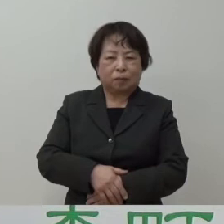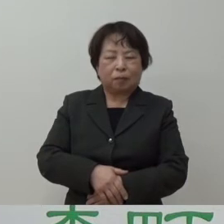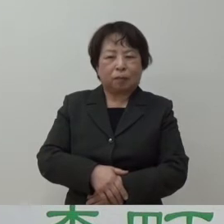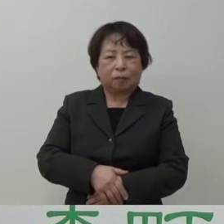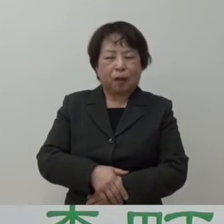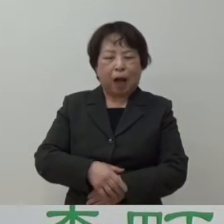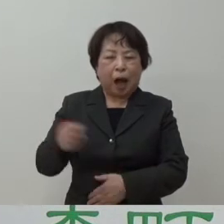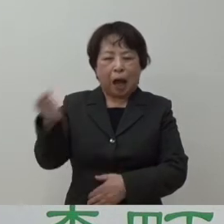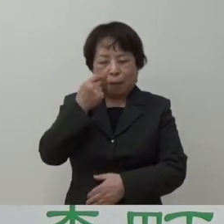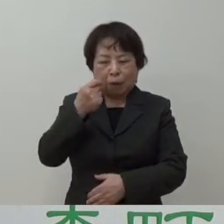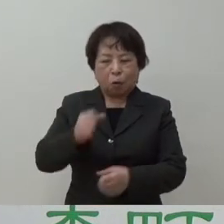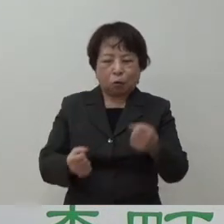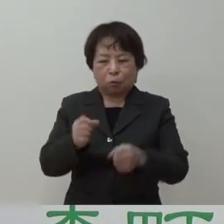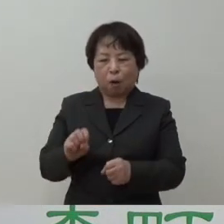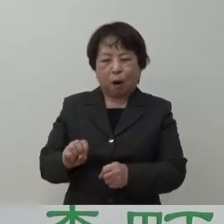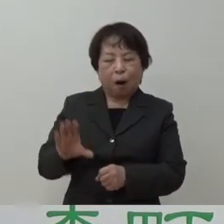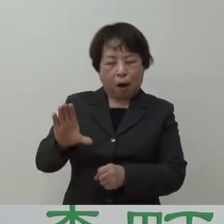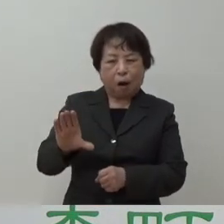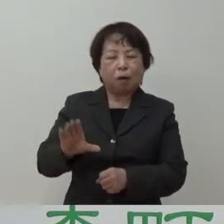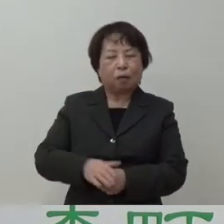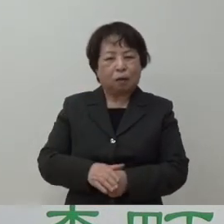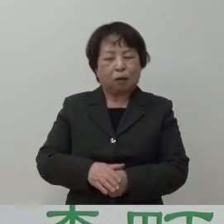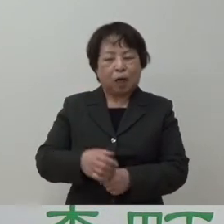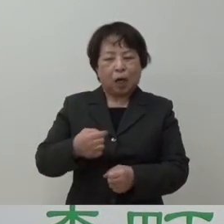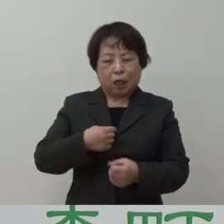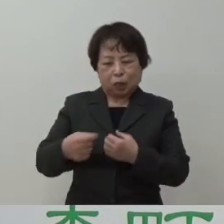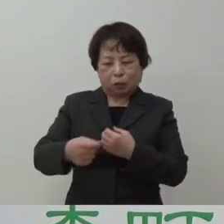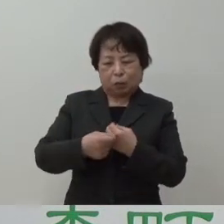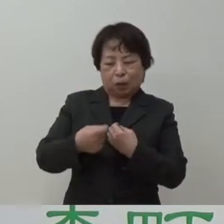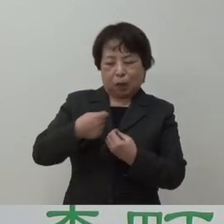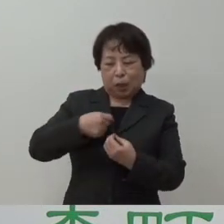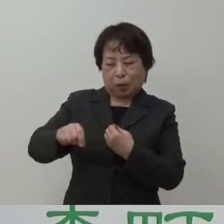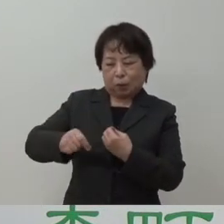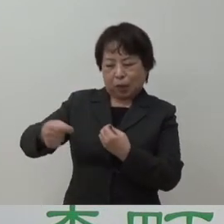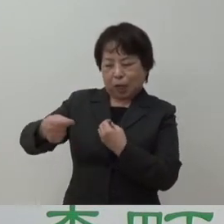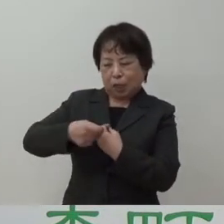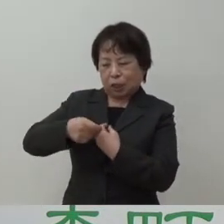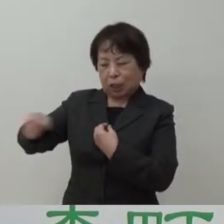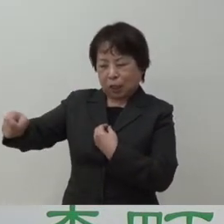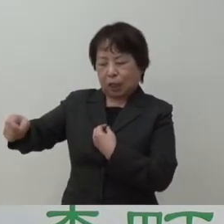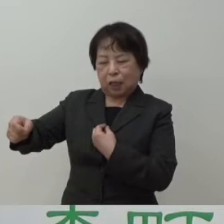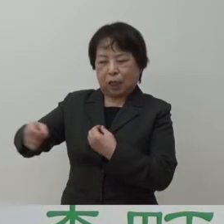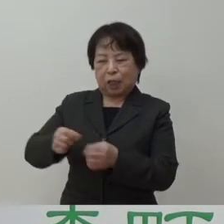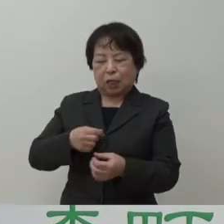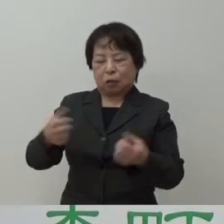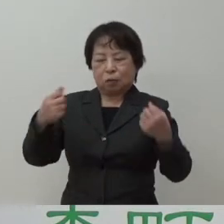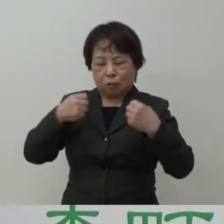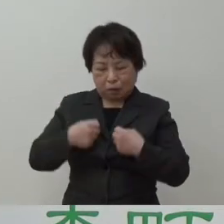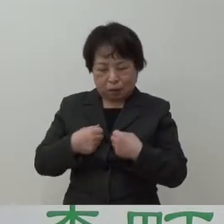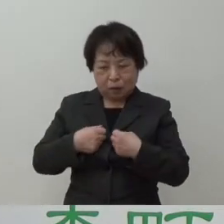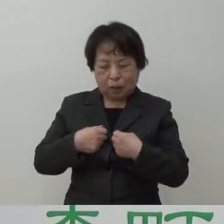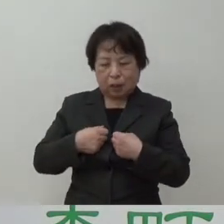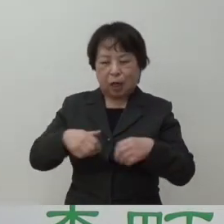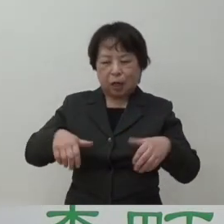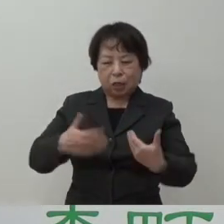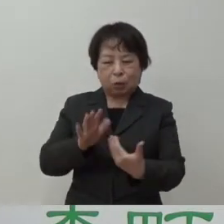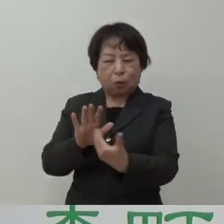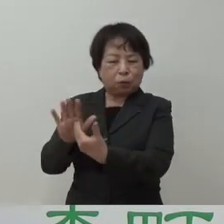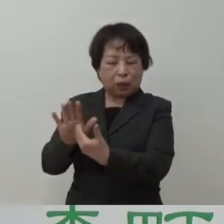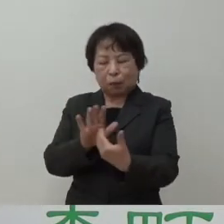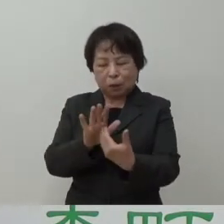早めのライトオンや自発光式反射材の着用などで事故を防ぎましょう。